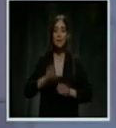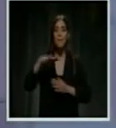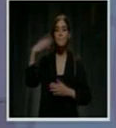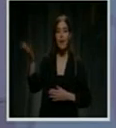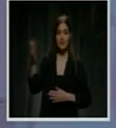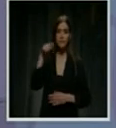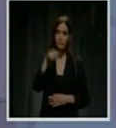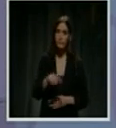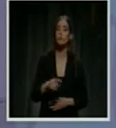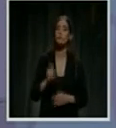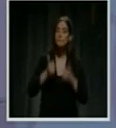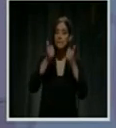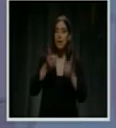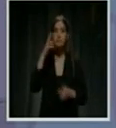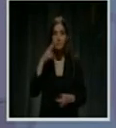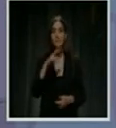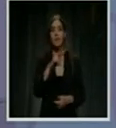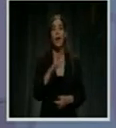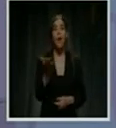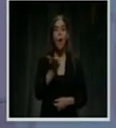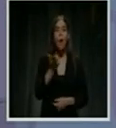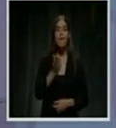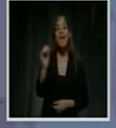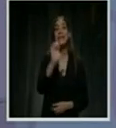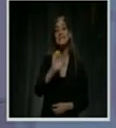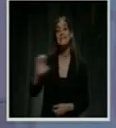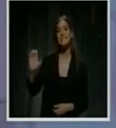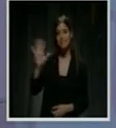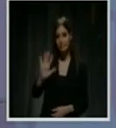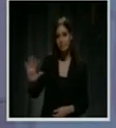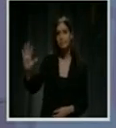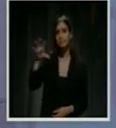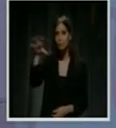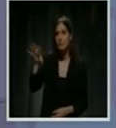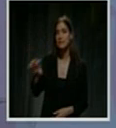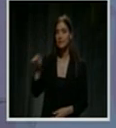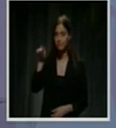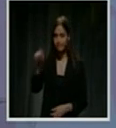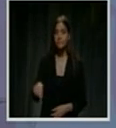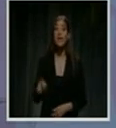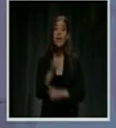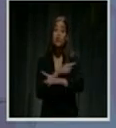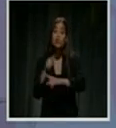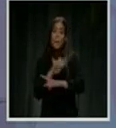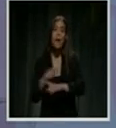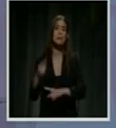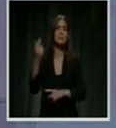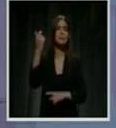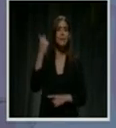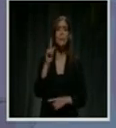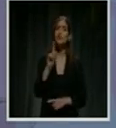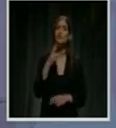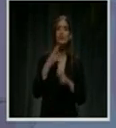fost l-oħrajn minn dak li qed jiġri fil-Lvant nofsani u tul il-ġimgħat li għaddew issoktaw l-appelli